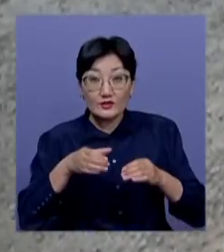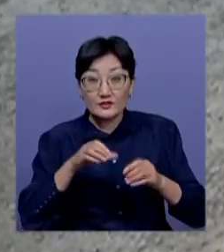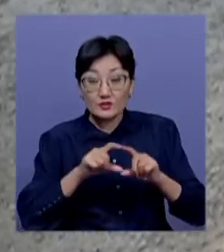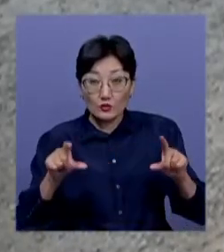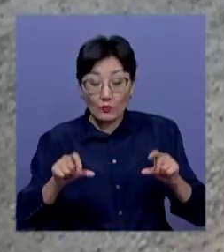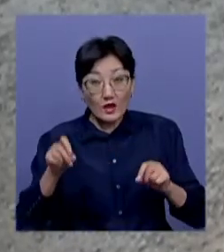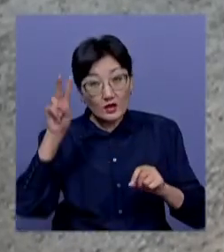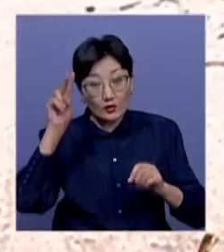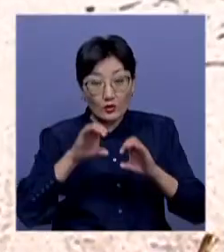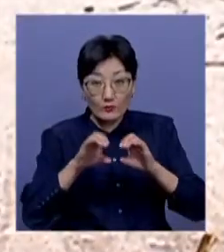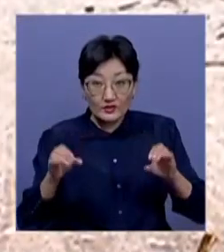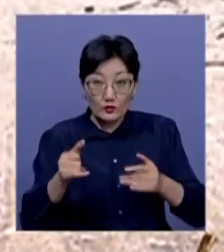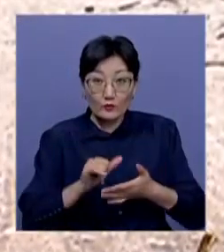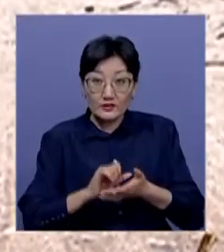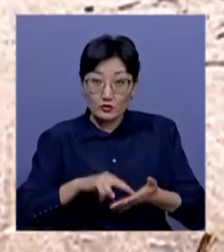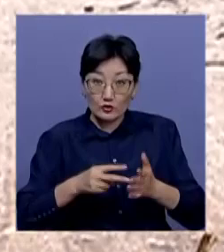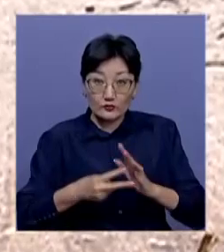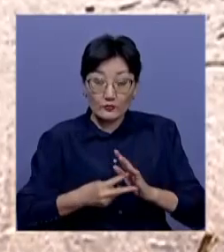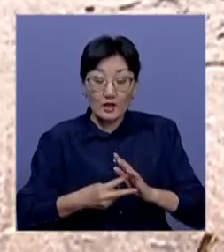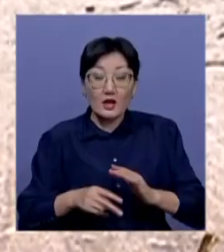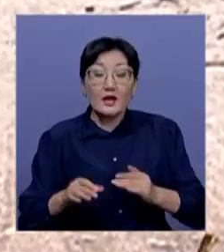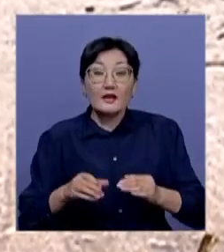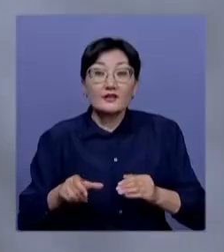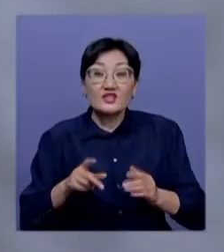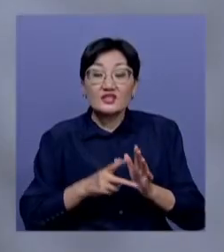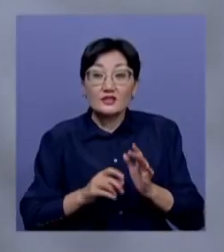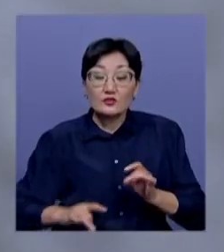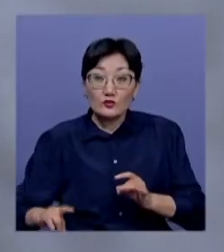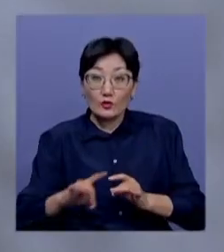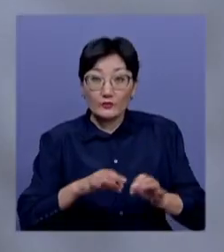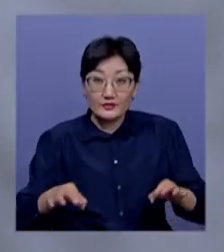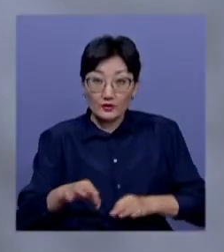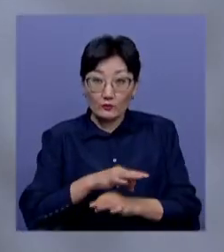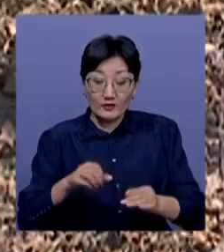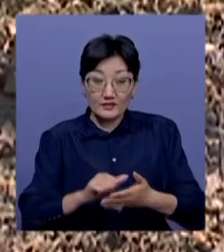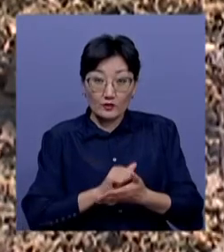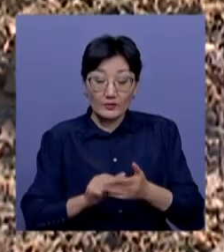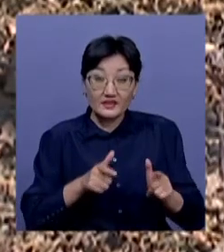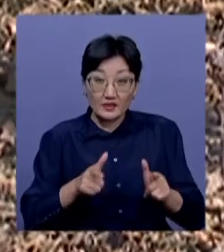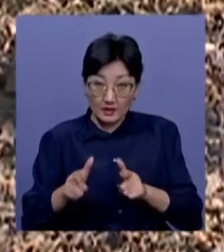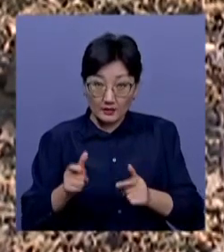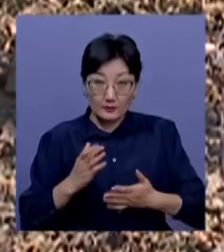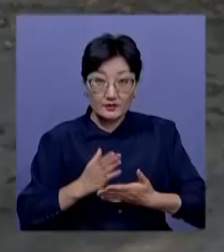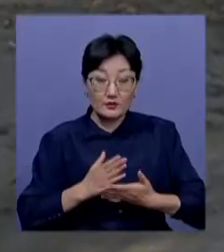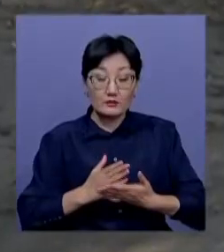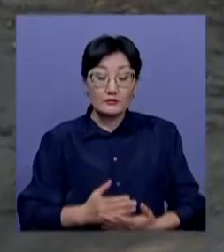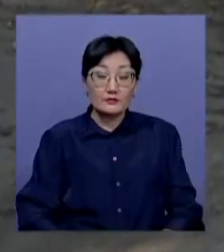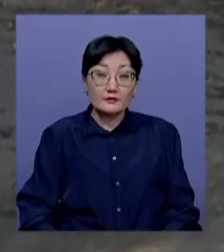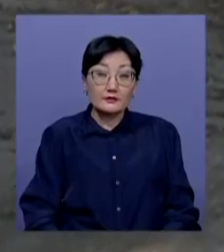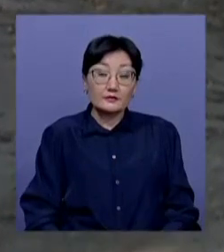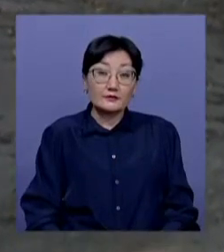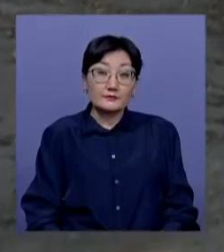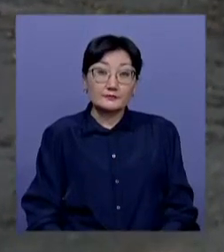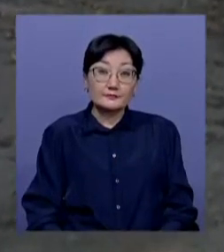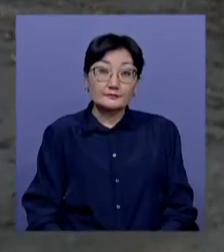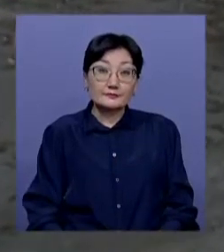кәріз жүйелерін орнату жоспарланған. Онымен қоса 8 шағын ауданның жобалық сметалық құжаттамалары дайындалып жатыр. Сымбат Ноғай, Мұрат